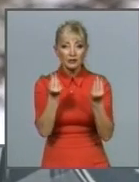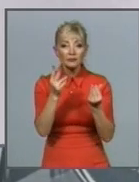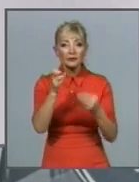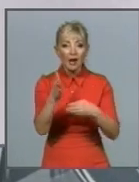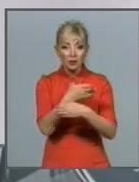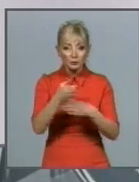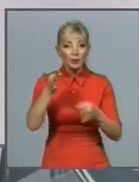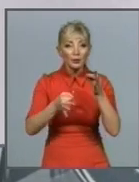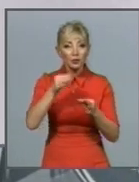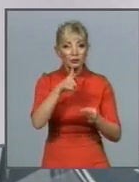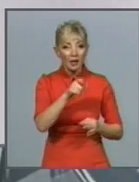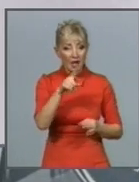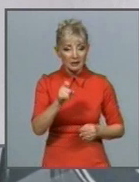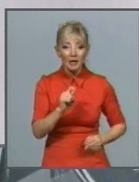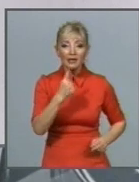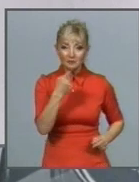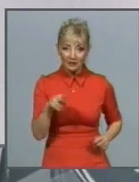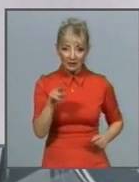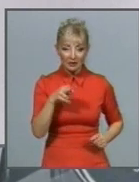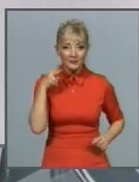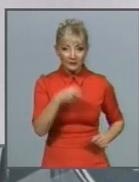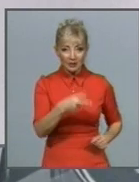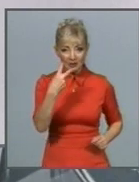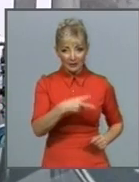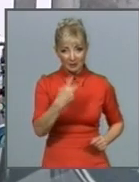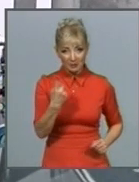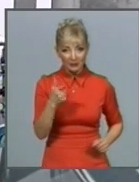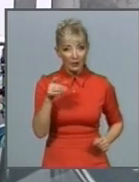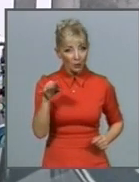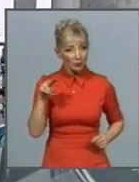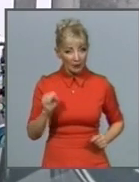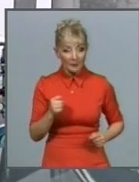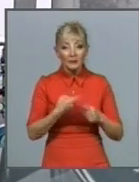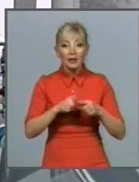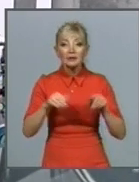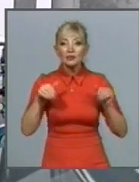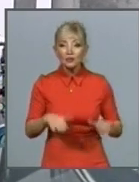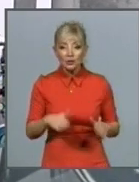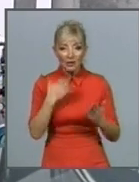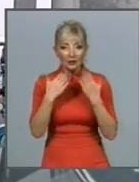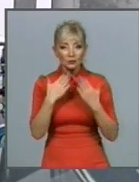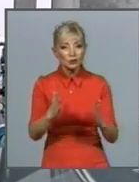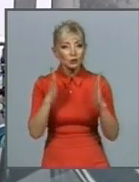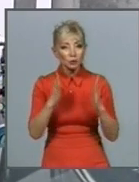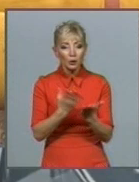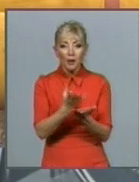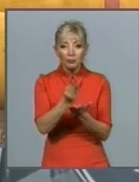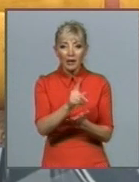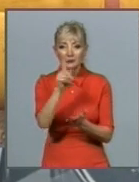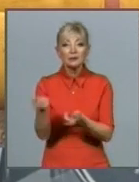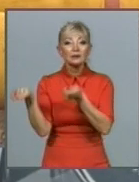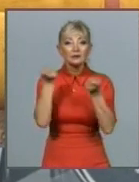розподіл природного газу з 1 січня 2021 року. Це рішення стосується виключно плати за